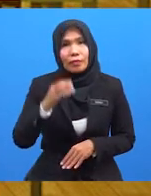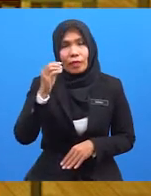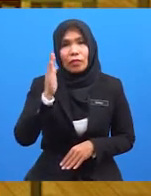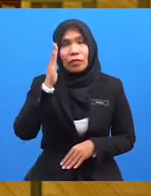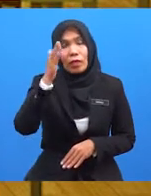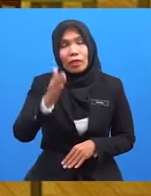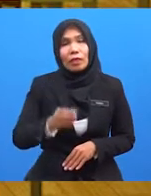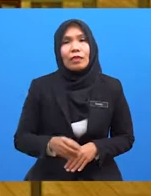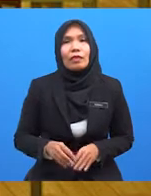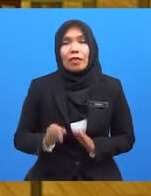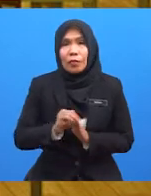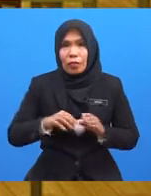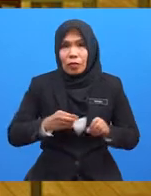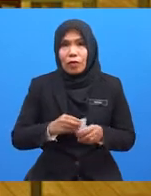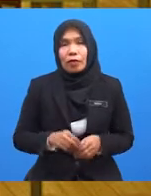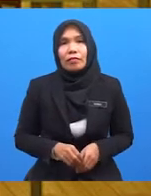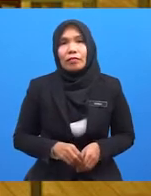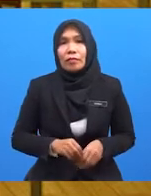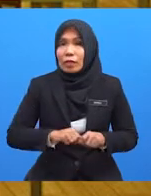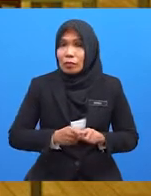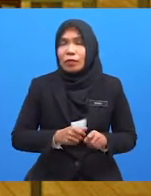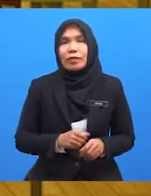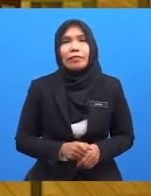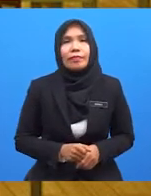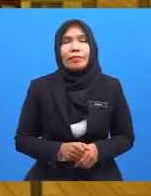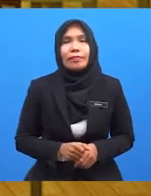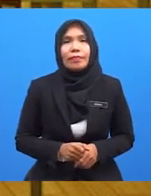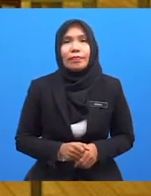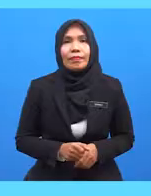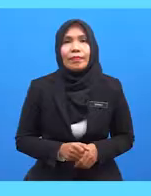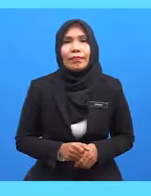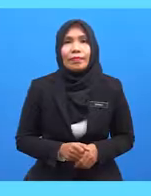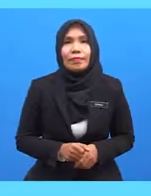membuat kesimpulan terhadap fungsi bahasa Melayu.